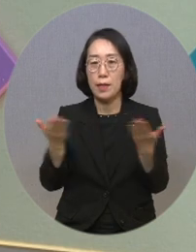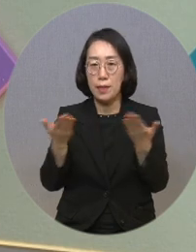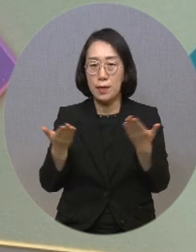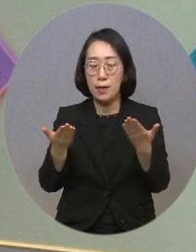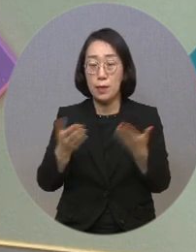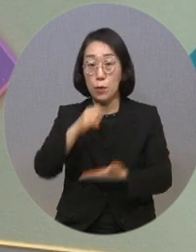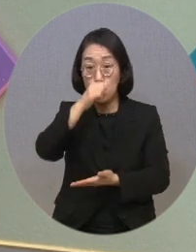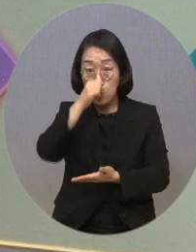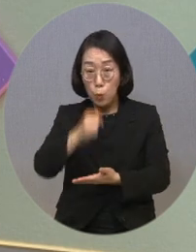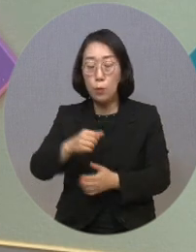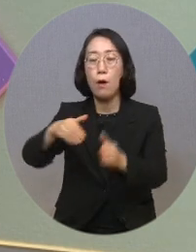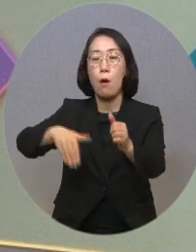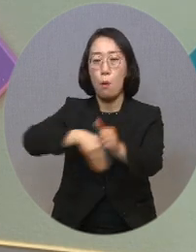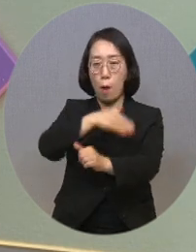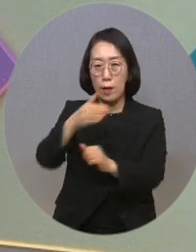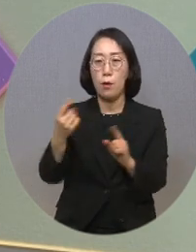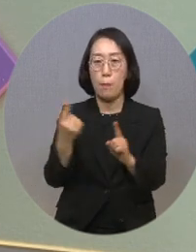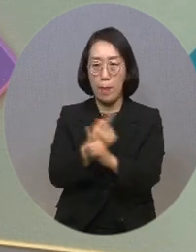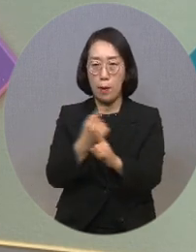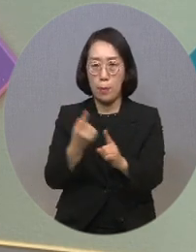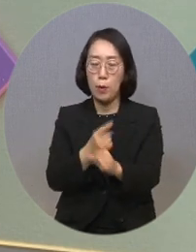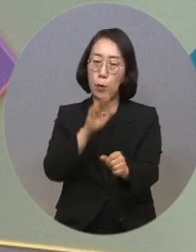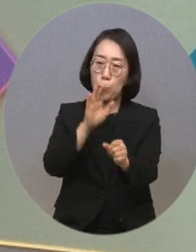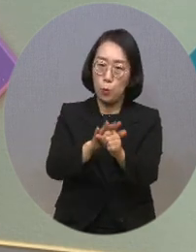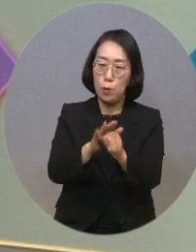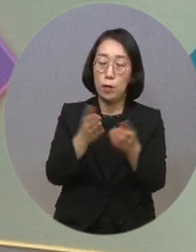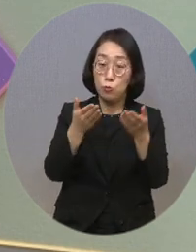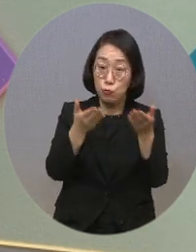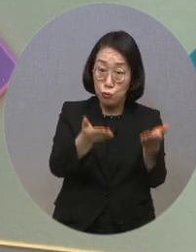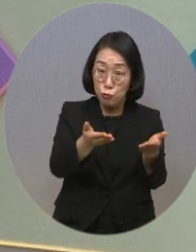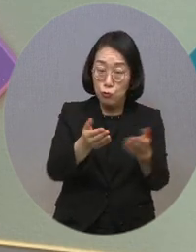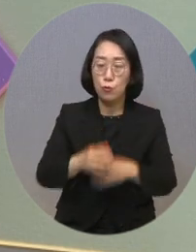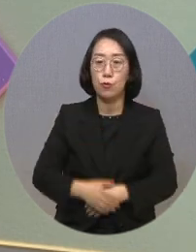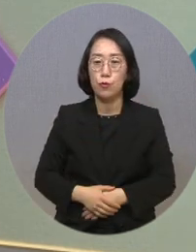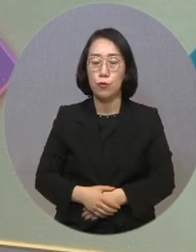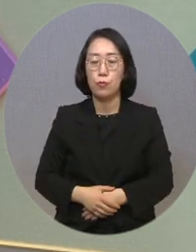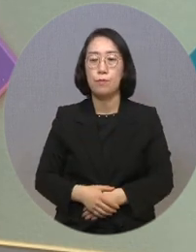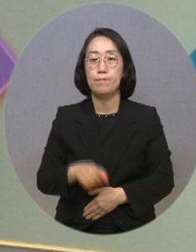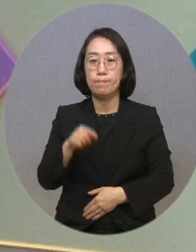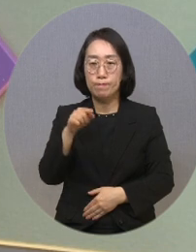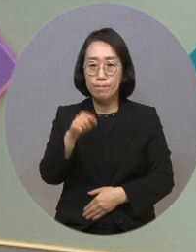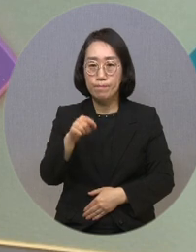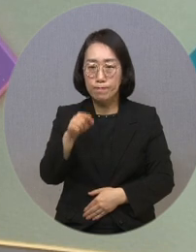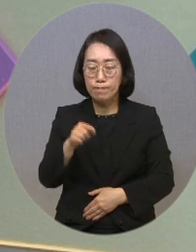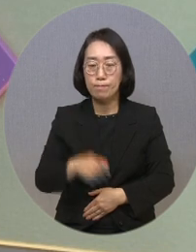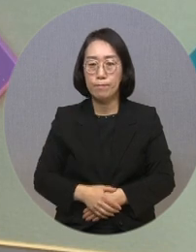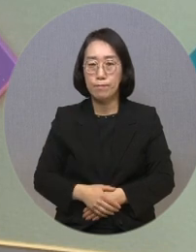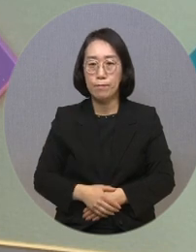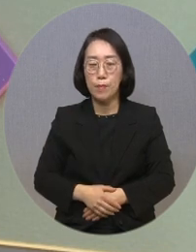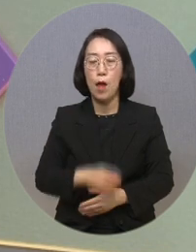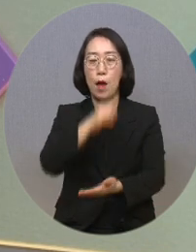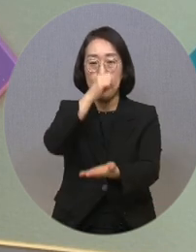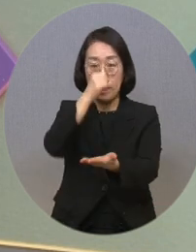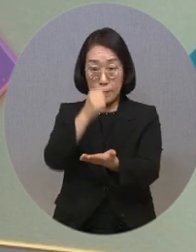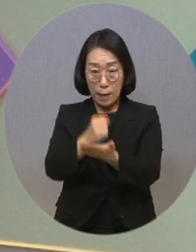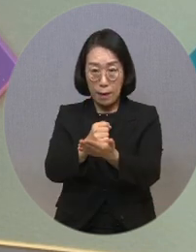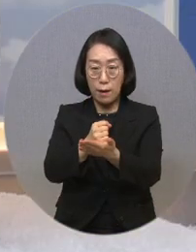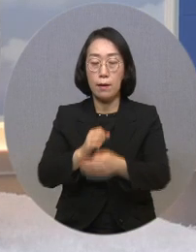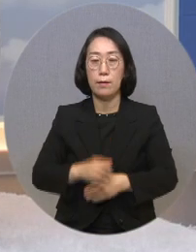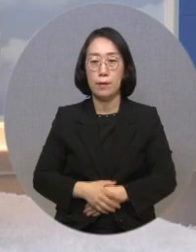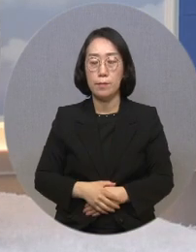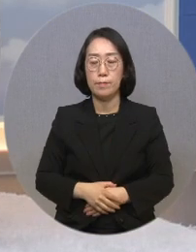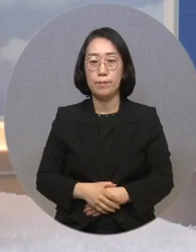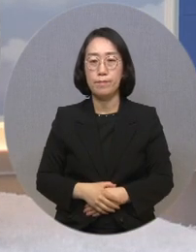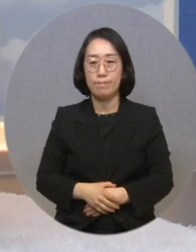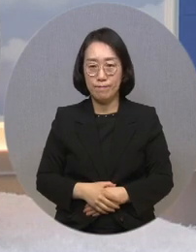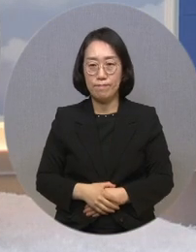있도록 근로조건을 개선을 하고 처우도 좀 이렇게 좋게 해주는 것이 바람직스럽다 그런